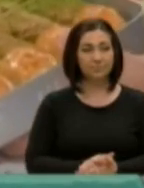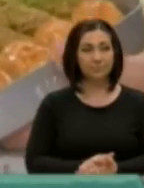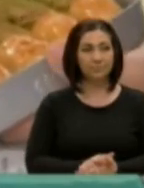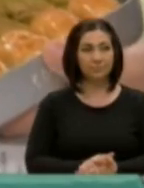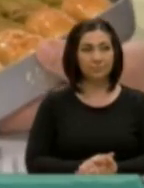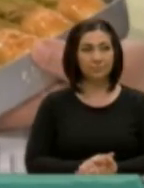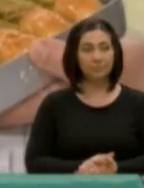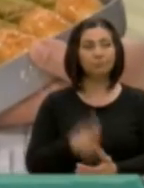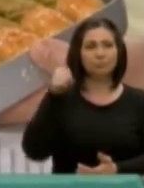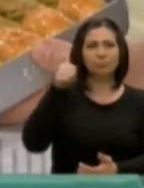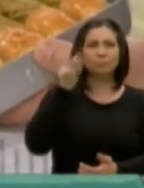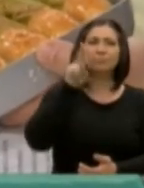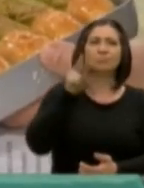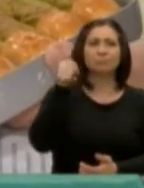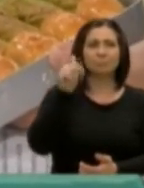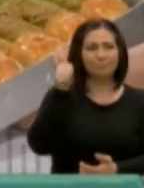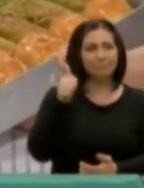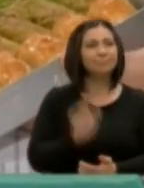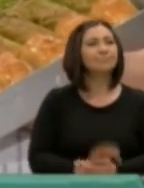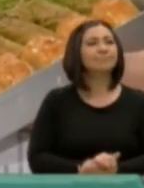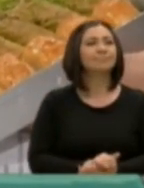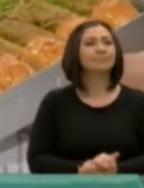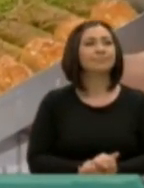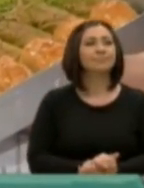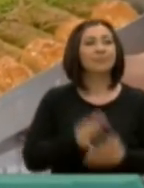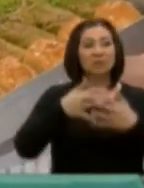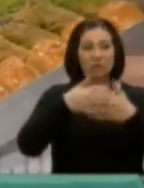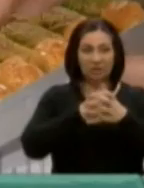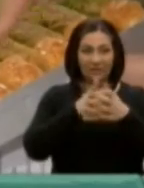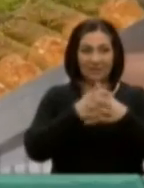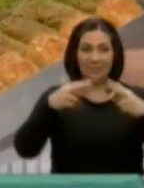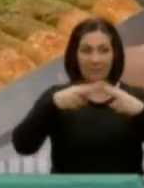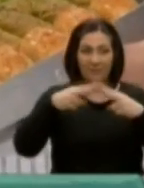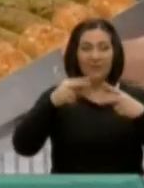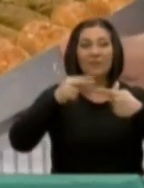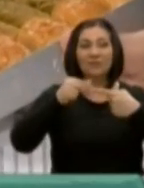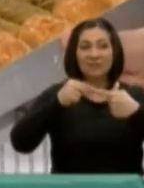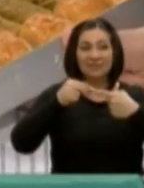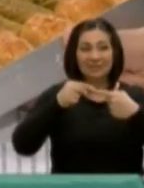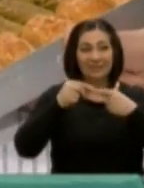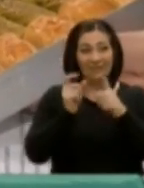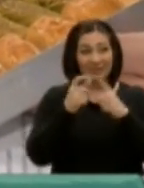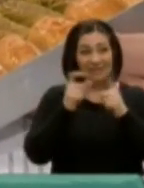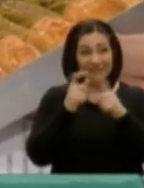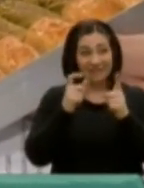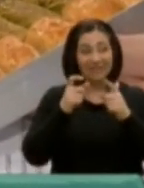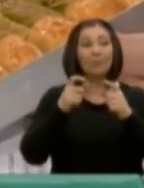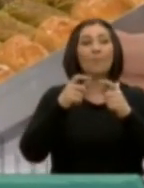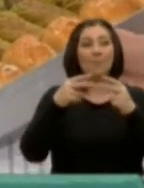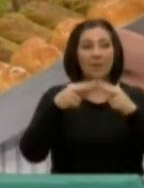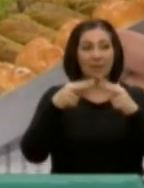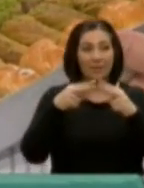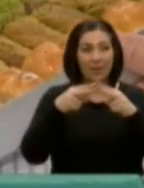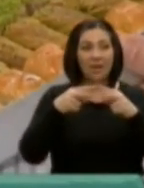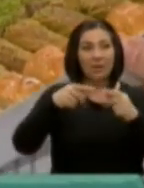Tamam, buyursunlar. Gayet güzel görünüyor şu anda. Şimdi cevizli baklava, fıstıklı baklava burada. Burma, bu fıstıklı. Fırma kadayıf,